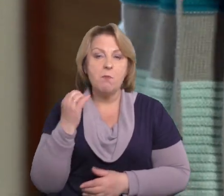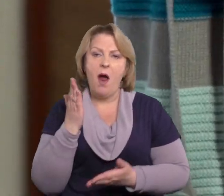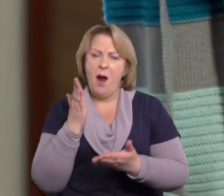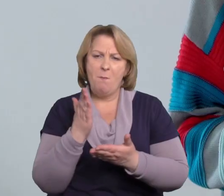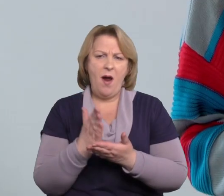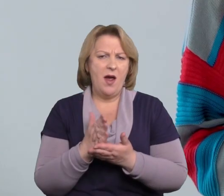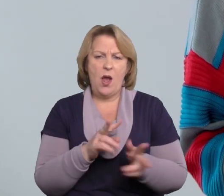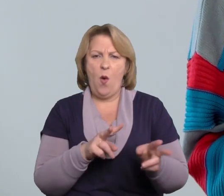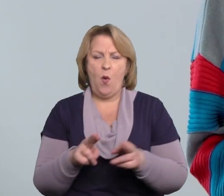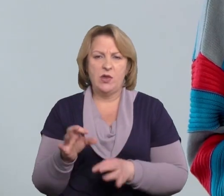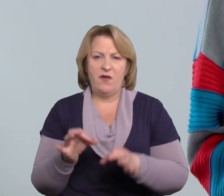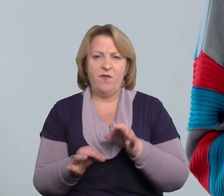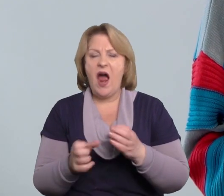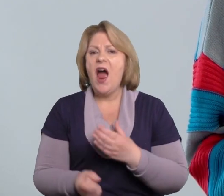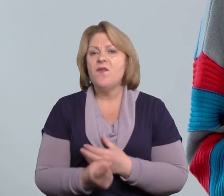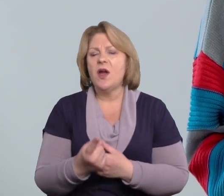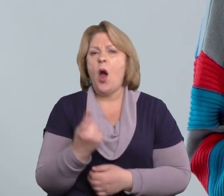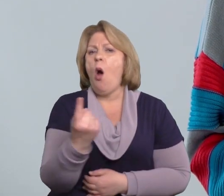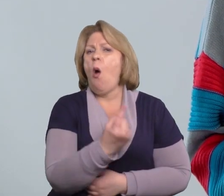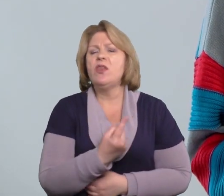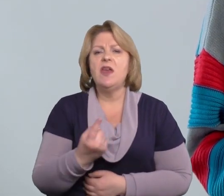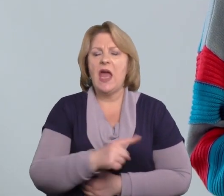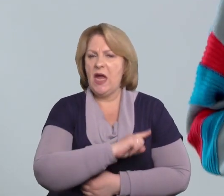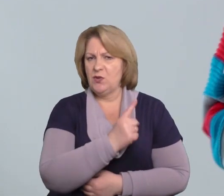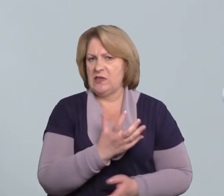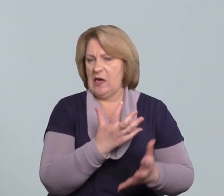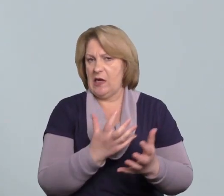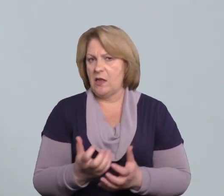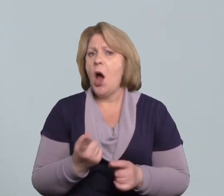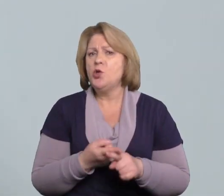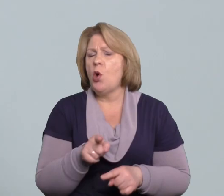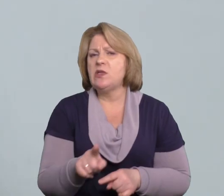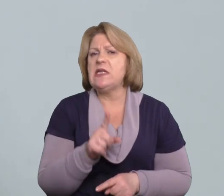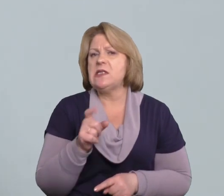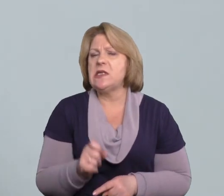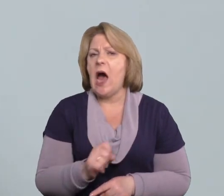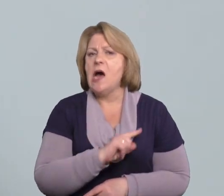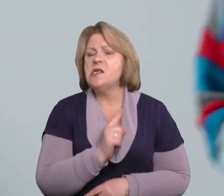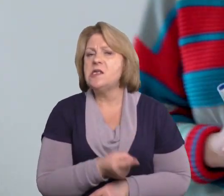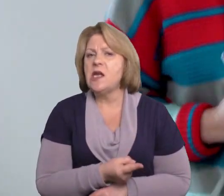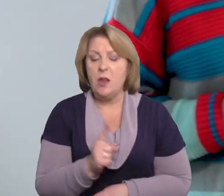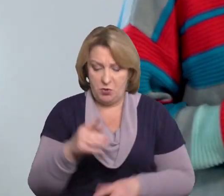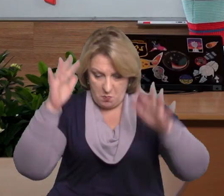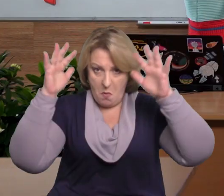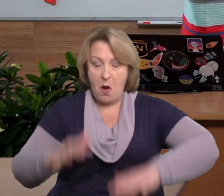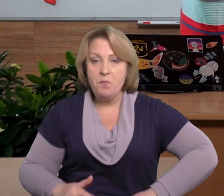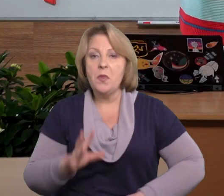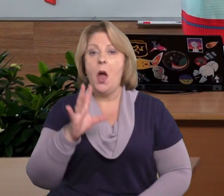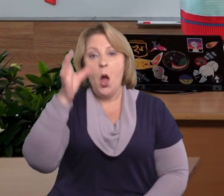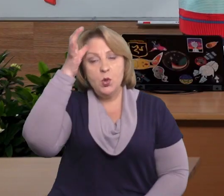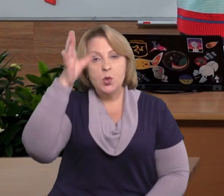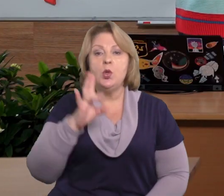однакову природу, викликані якоюсь однією силою? Що ж це може бути за сила? Коли Ньютон думав про